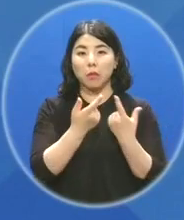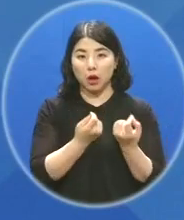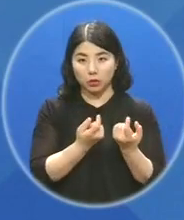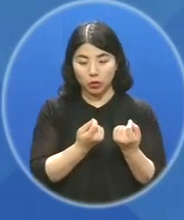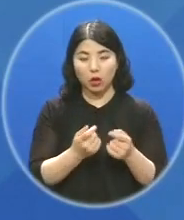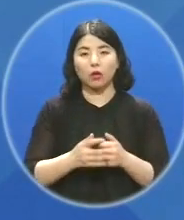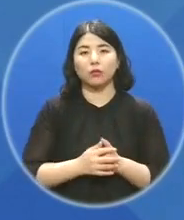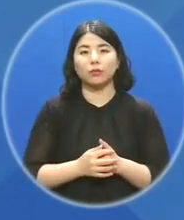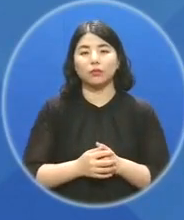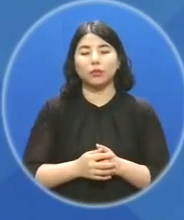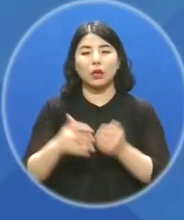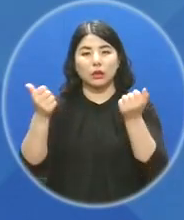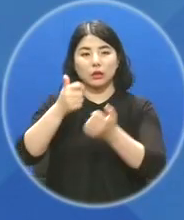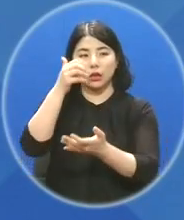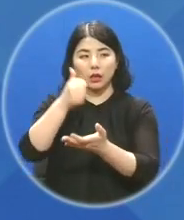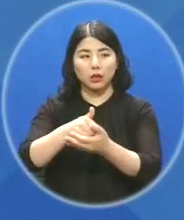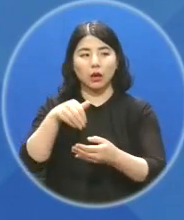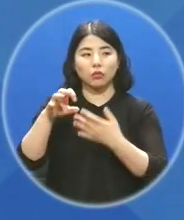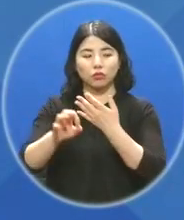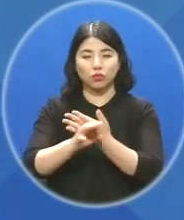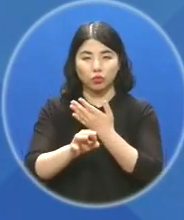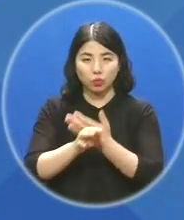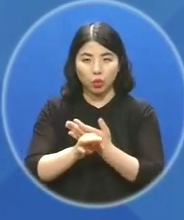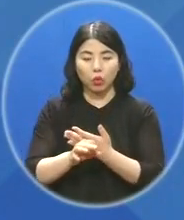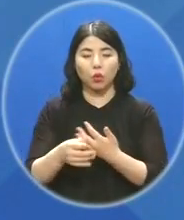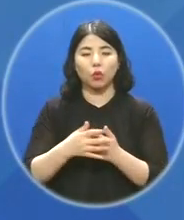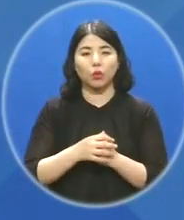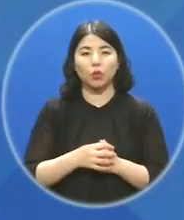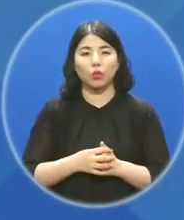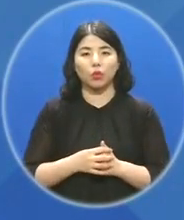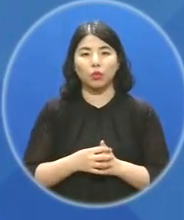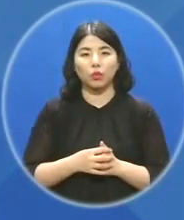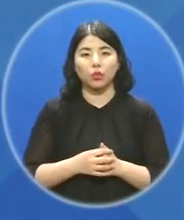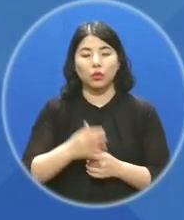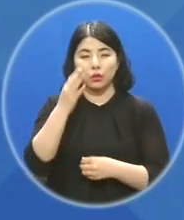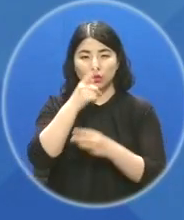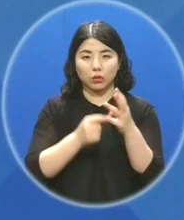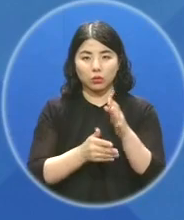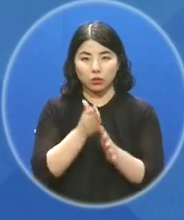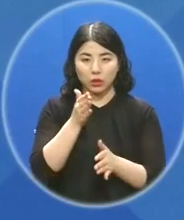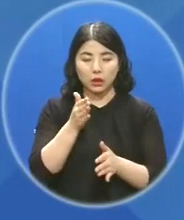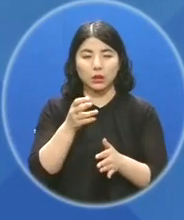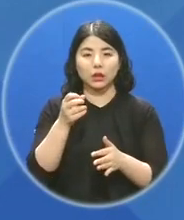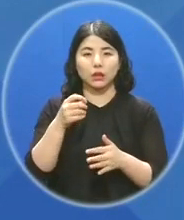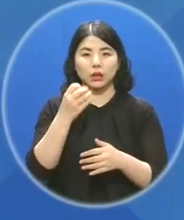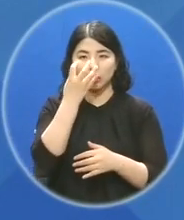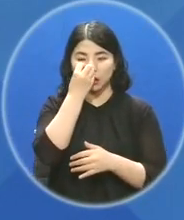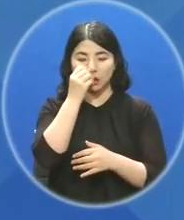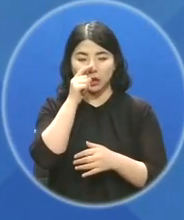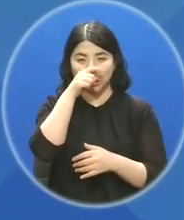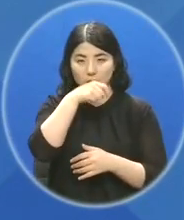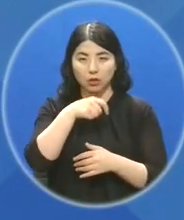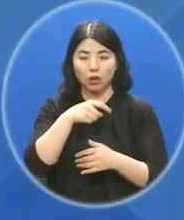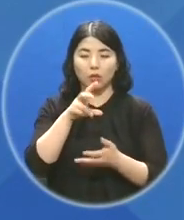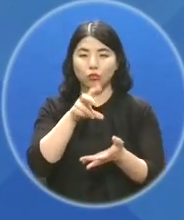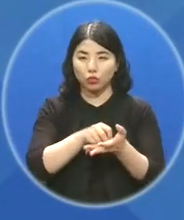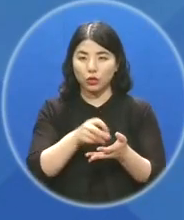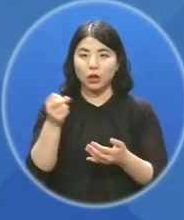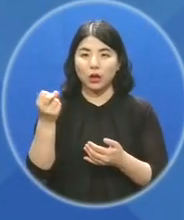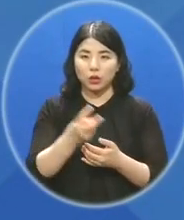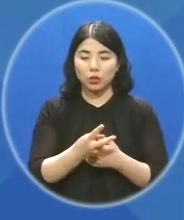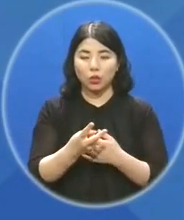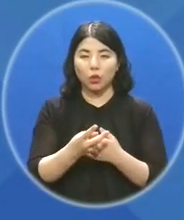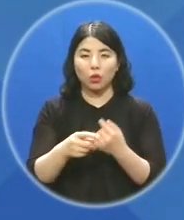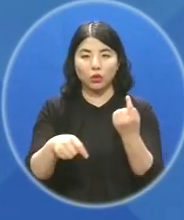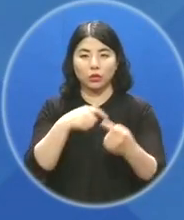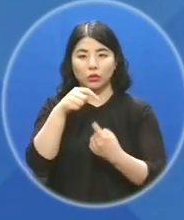얘기하신 것처럼 네. 의장 후보들이 우리 그 청주시의 그 쓰레기 소각장 문제라든지 아니면 지방의